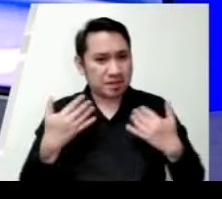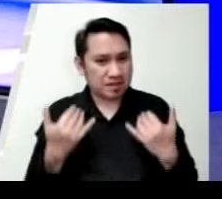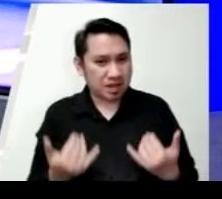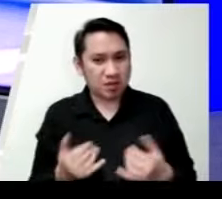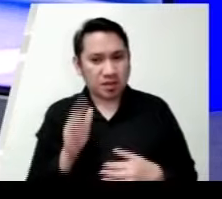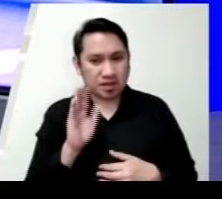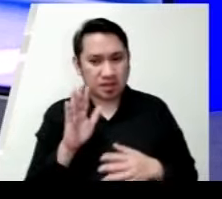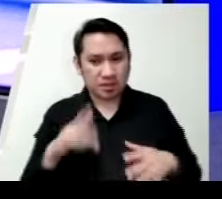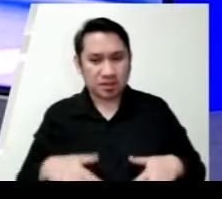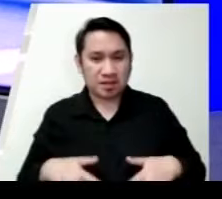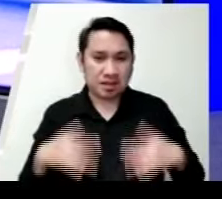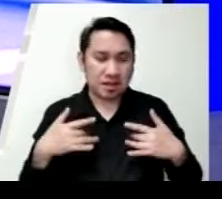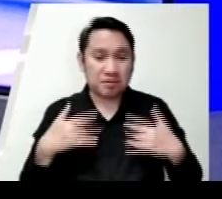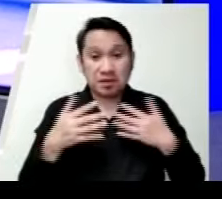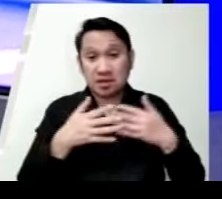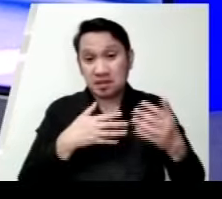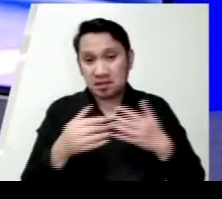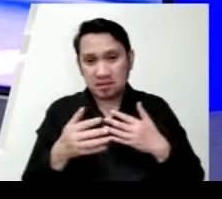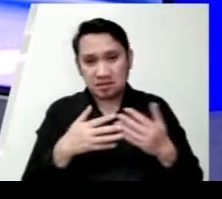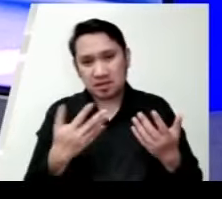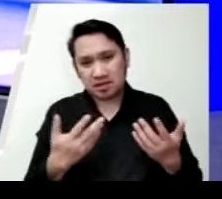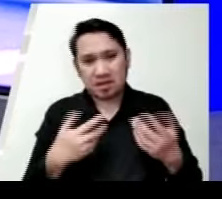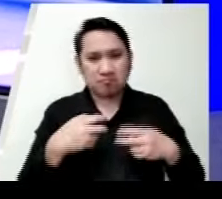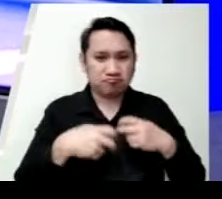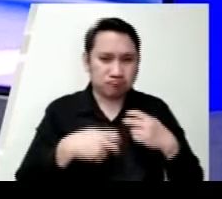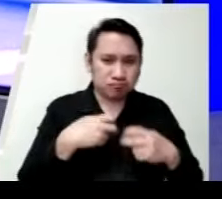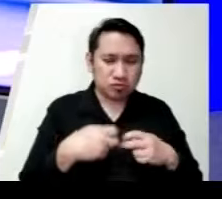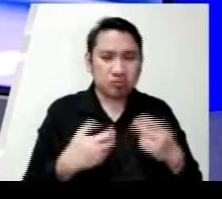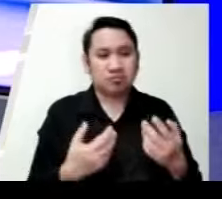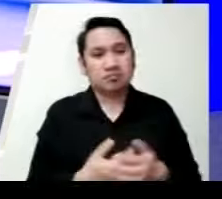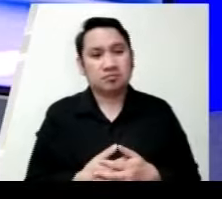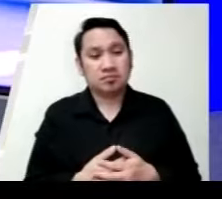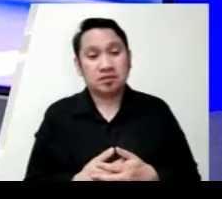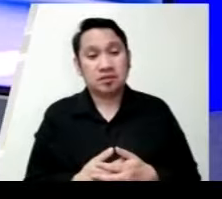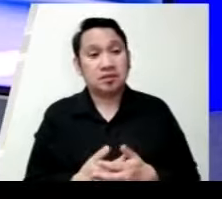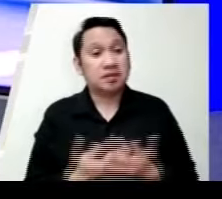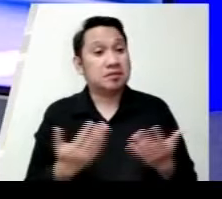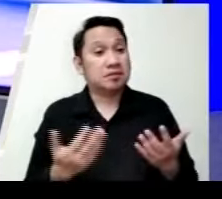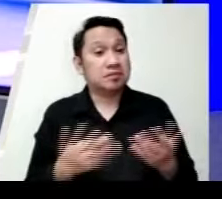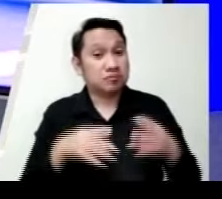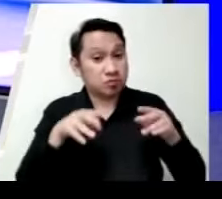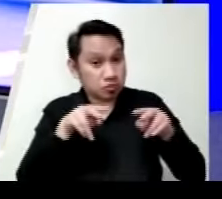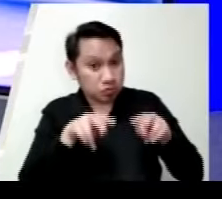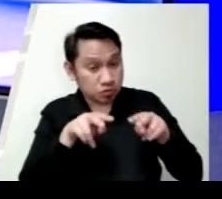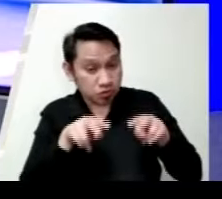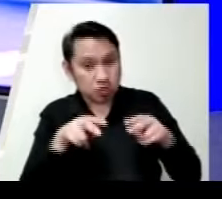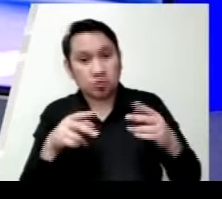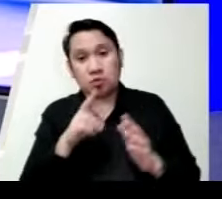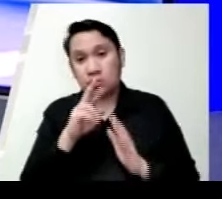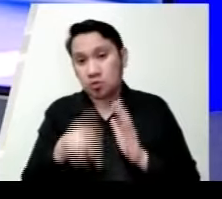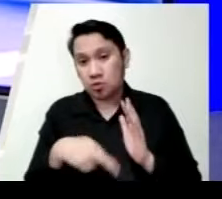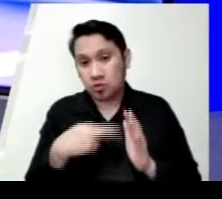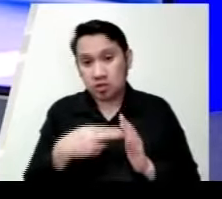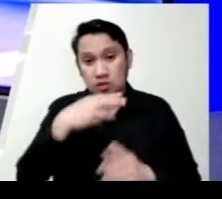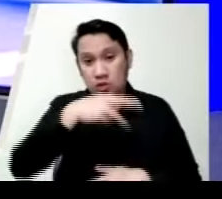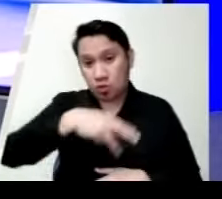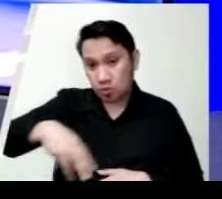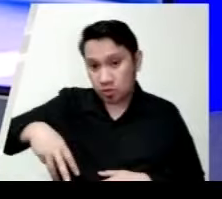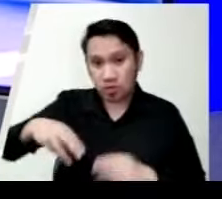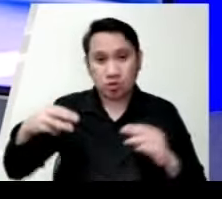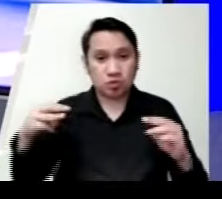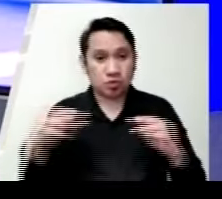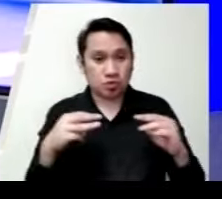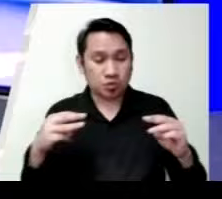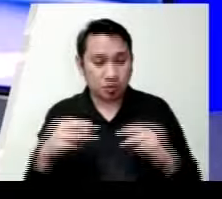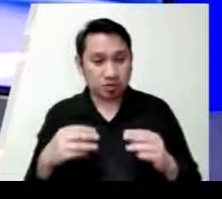buhay despite the ups and downs she's been through. At kabilang sa tinutukan niya ang role sa Winner's War na sulit dahil sa